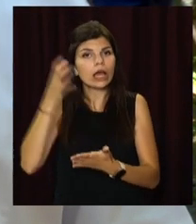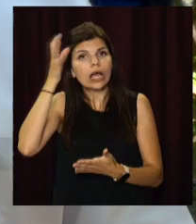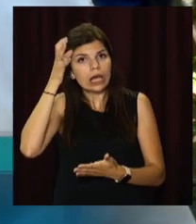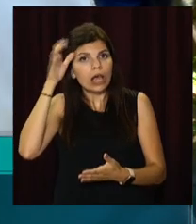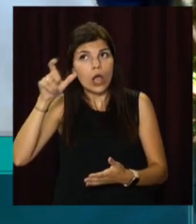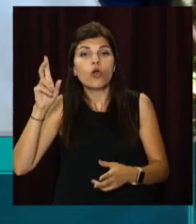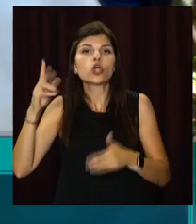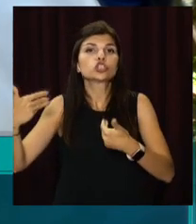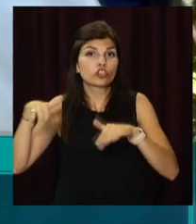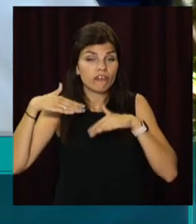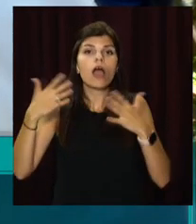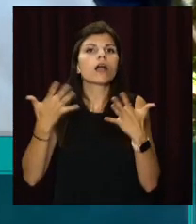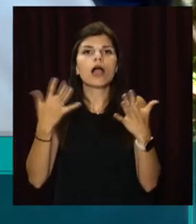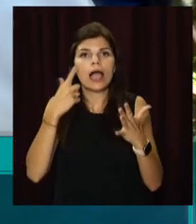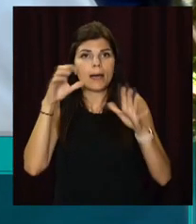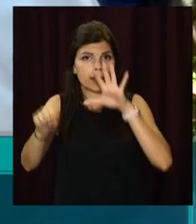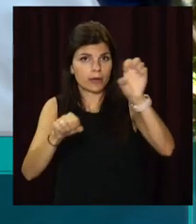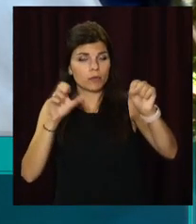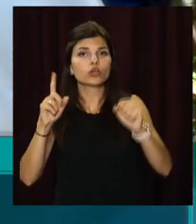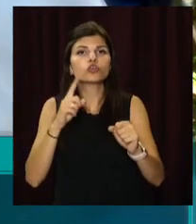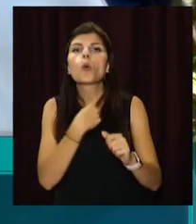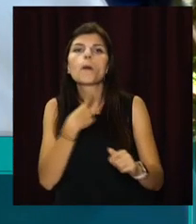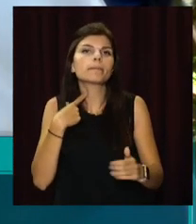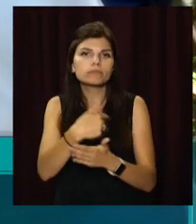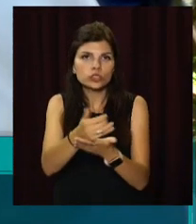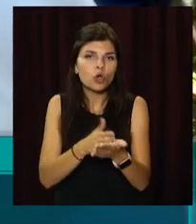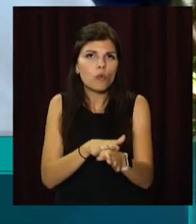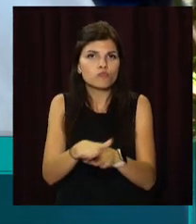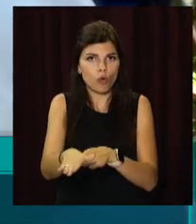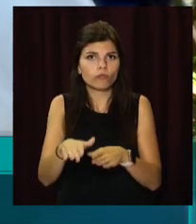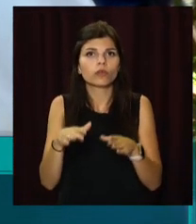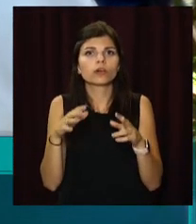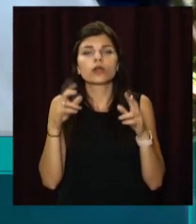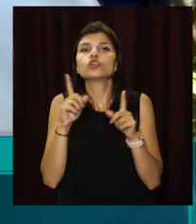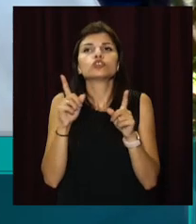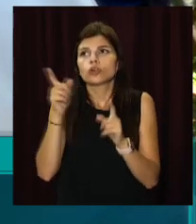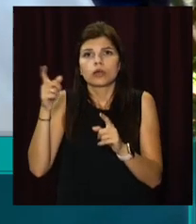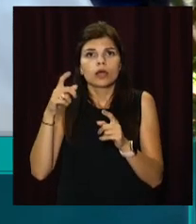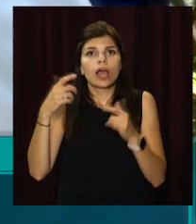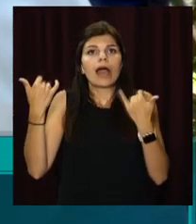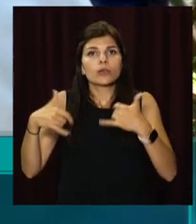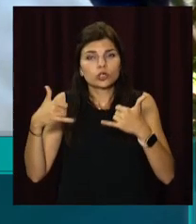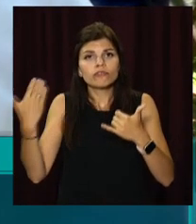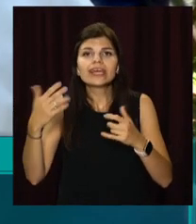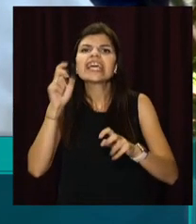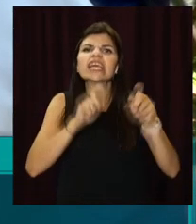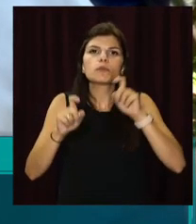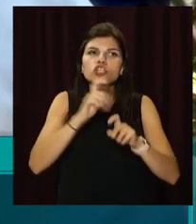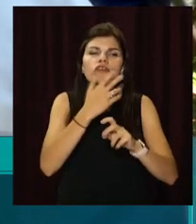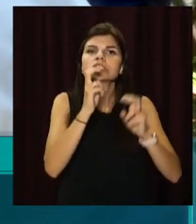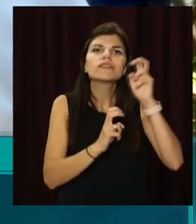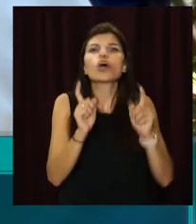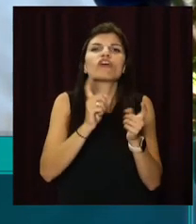научні, які нам видали той спектр, який потрібно для того, щоб іменно обезпечити повний аналіз того, що